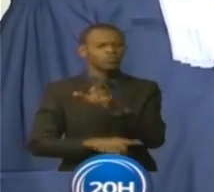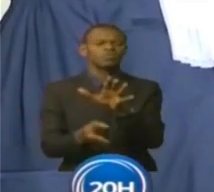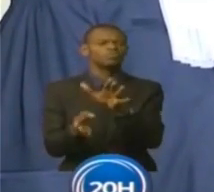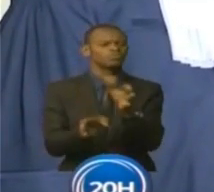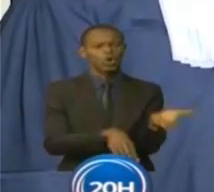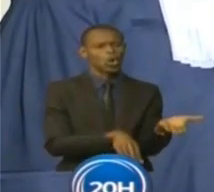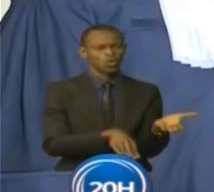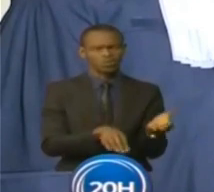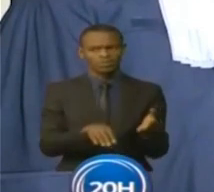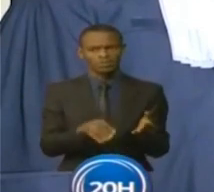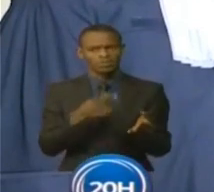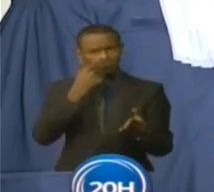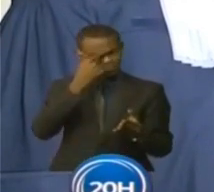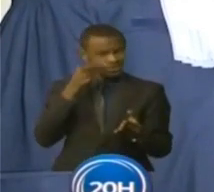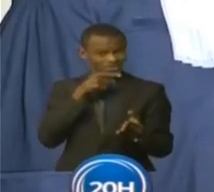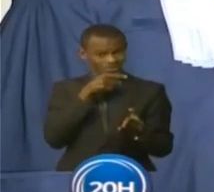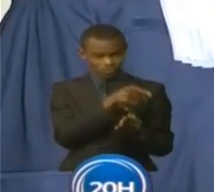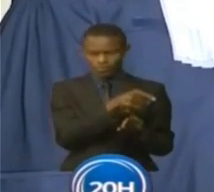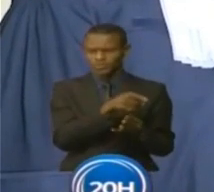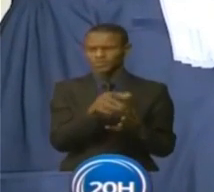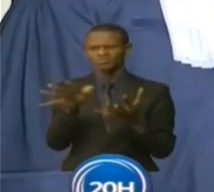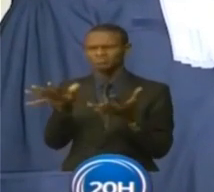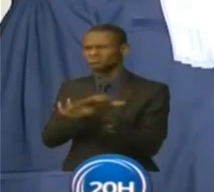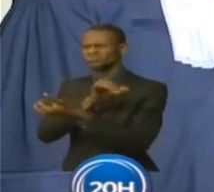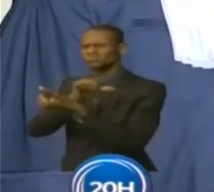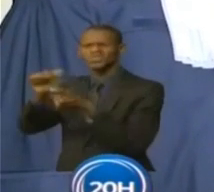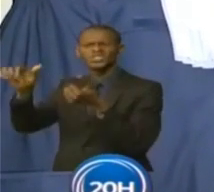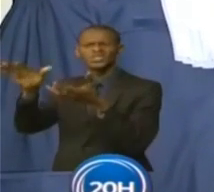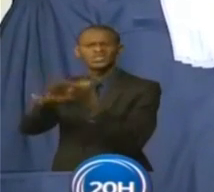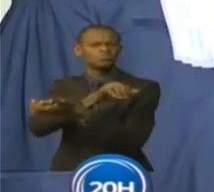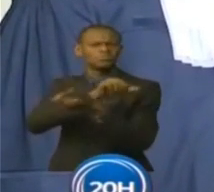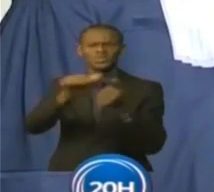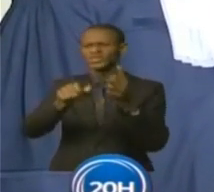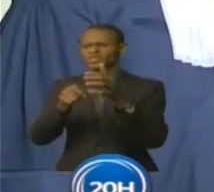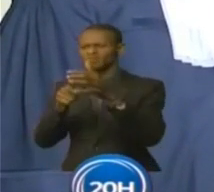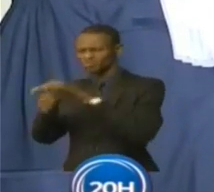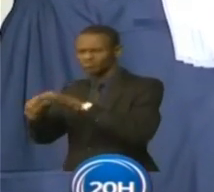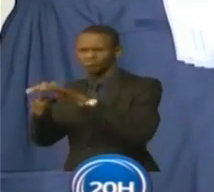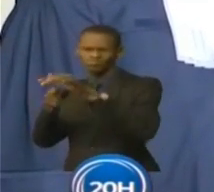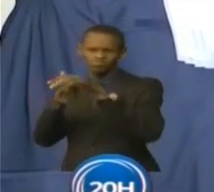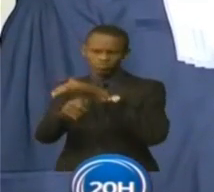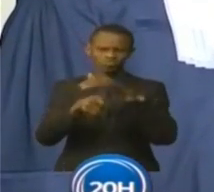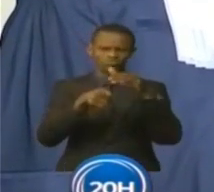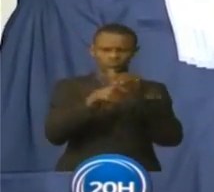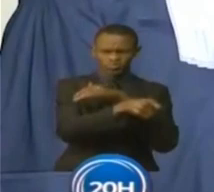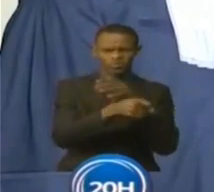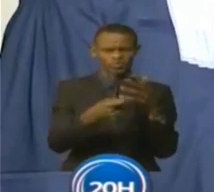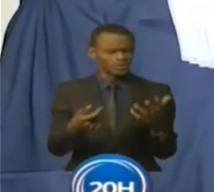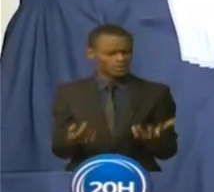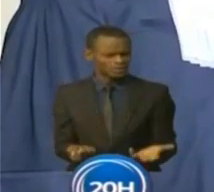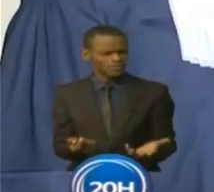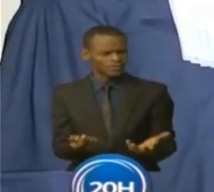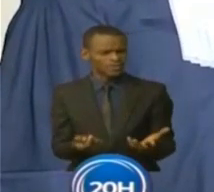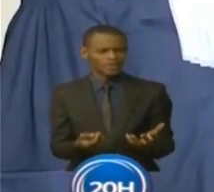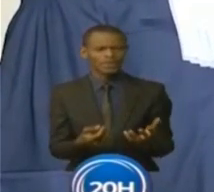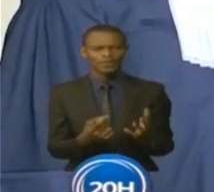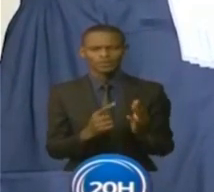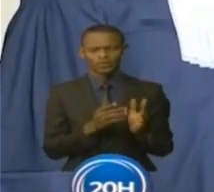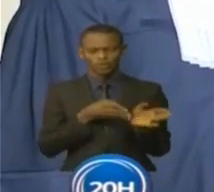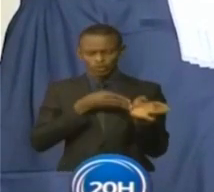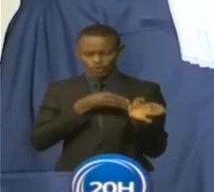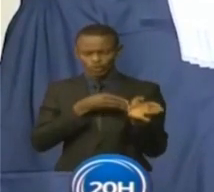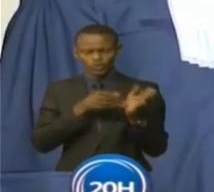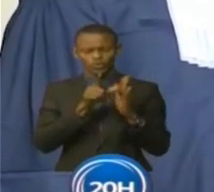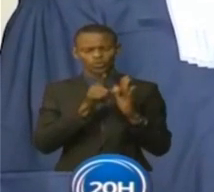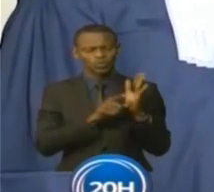pénale à perpétuité pour destruction d'armement à l'usage des forces armées, en application de l'article 7 du Code